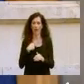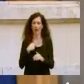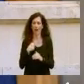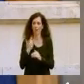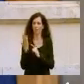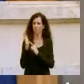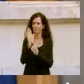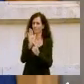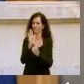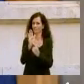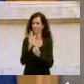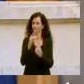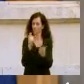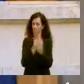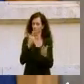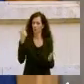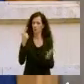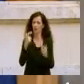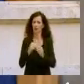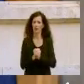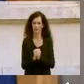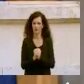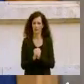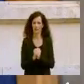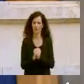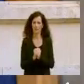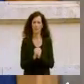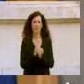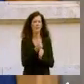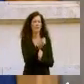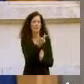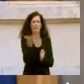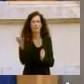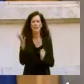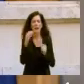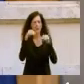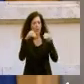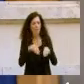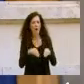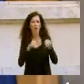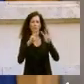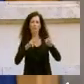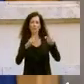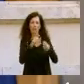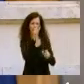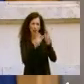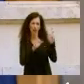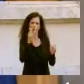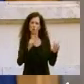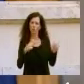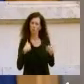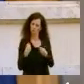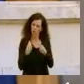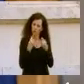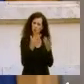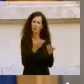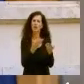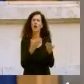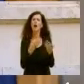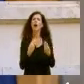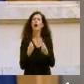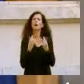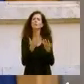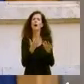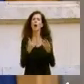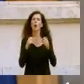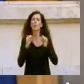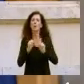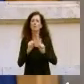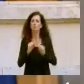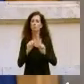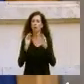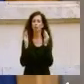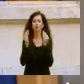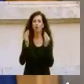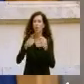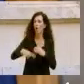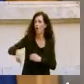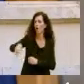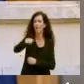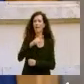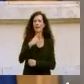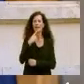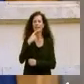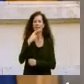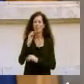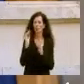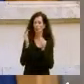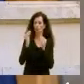andremo a bandire migliaia di posti per nuovi ricercatori offriremo la possibilità ai nostri giovani brillanti che sono